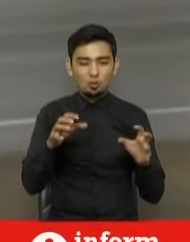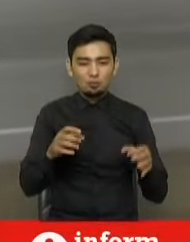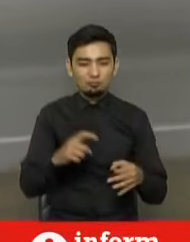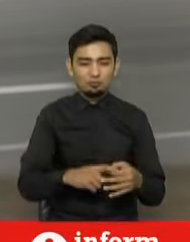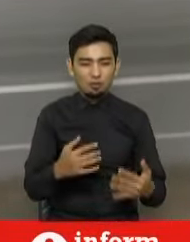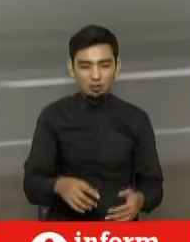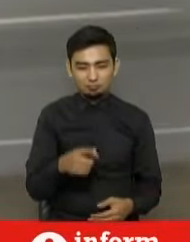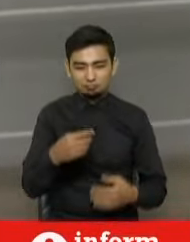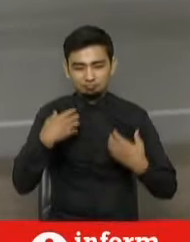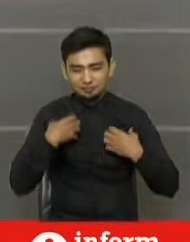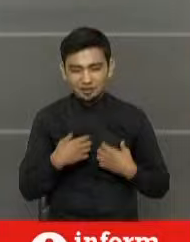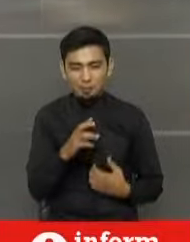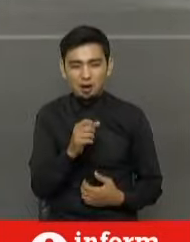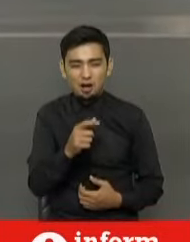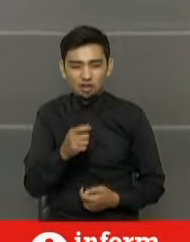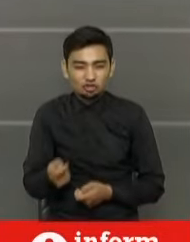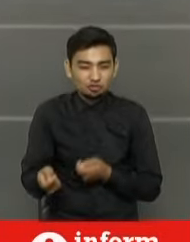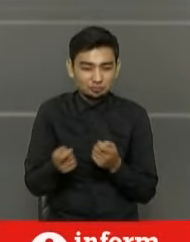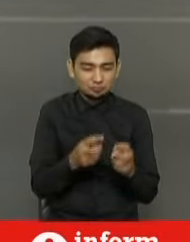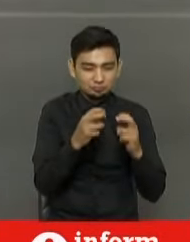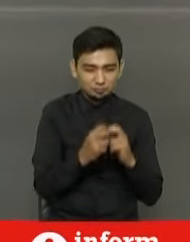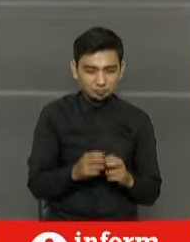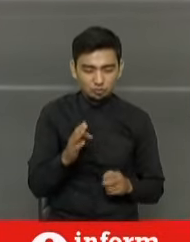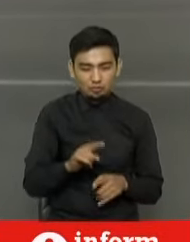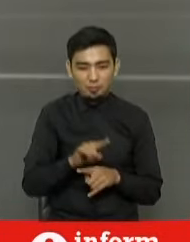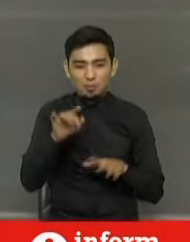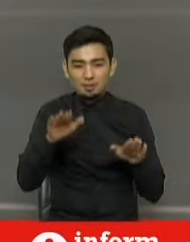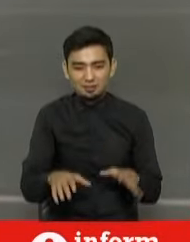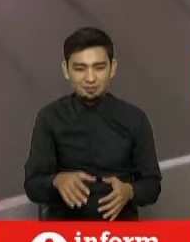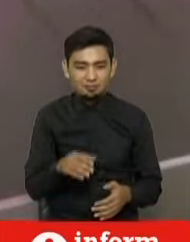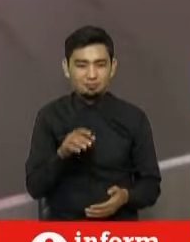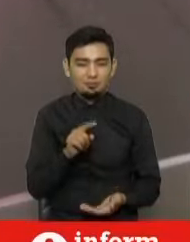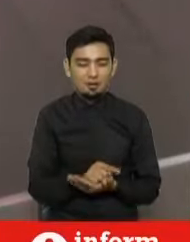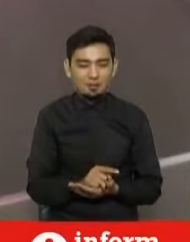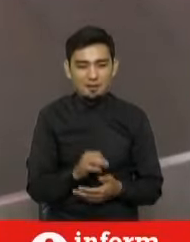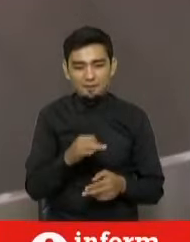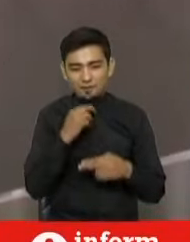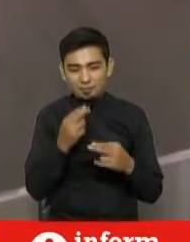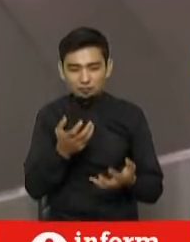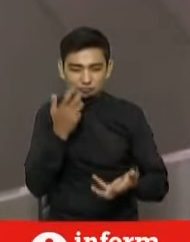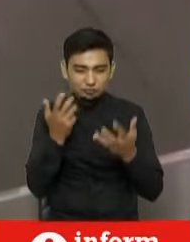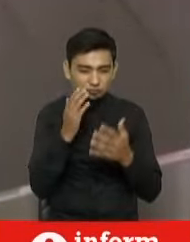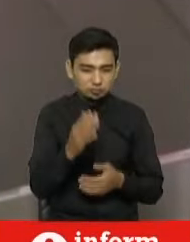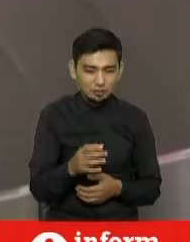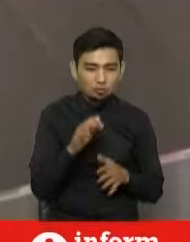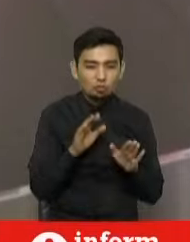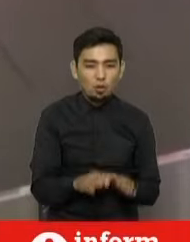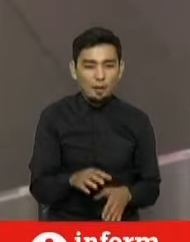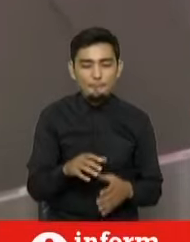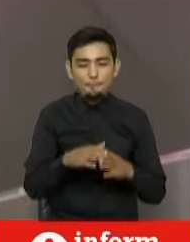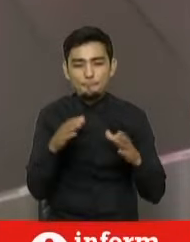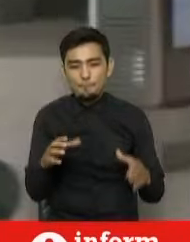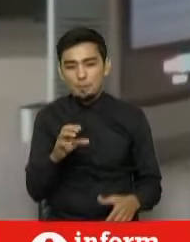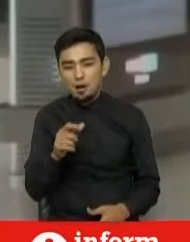Досмотр багажа будут проводить на входе в терминал и в зону посадки. При этом внимательному изучению подлежит не только багаж, но